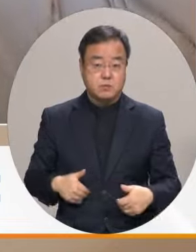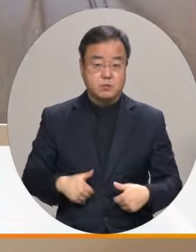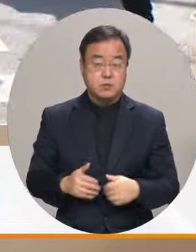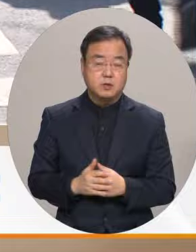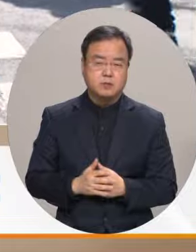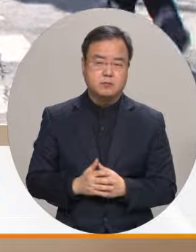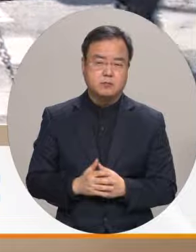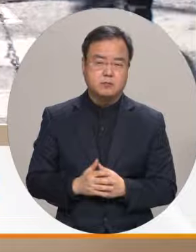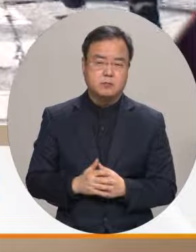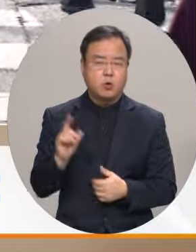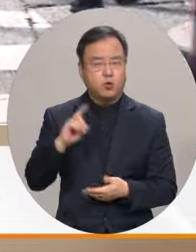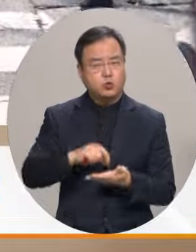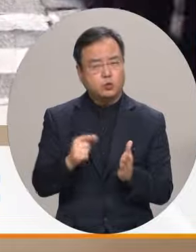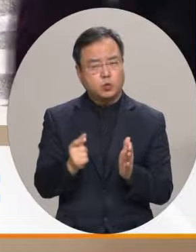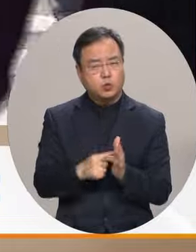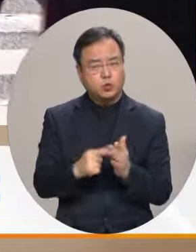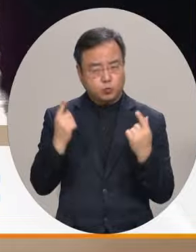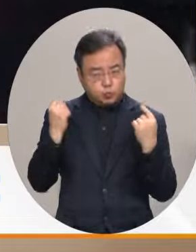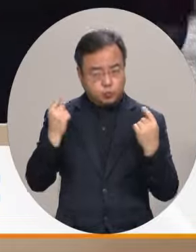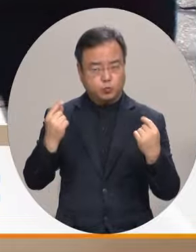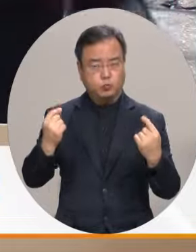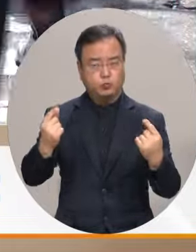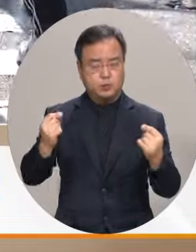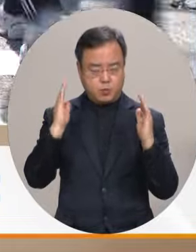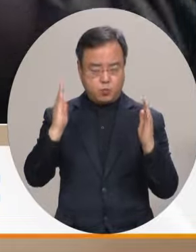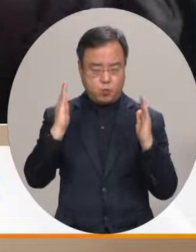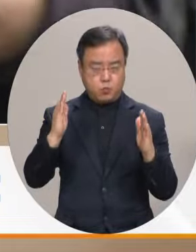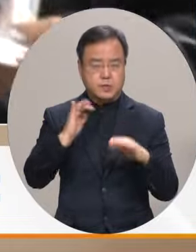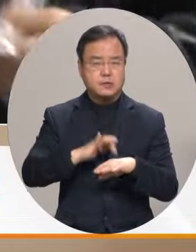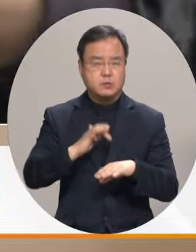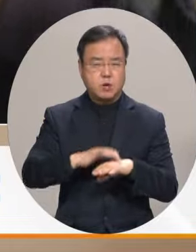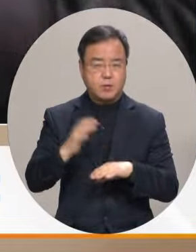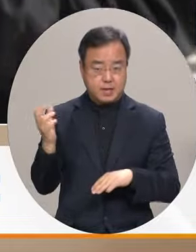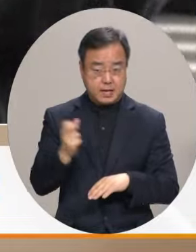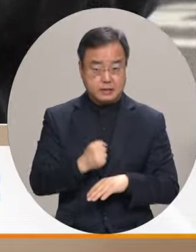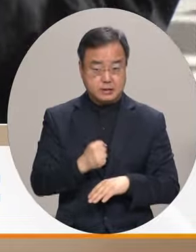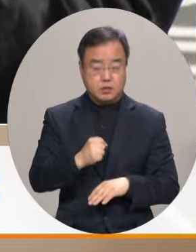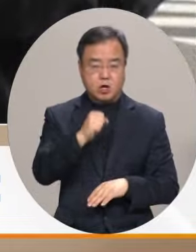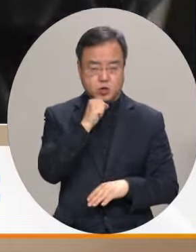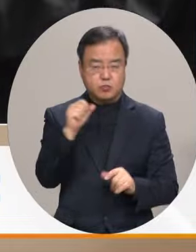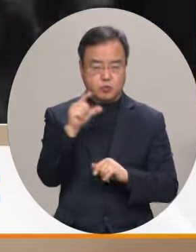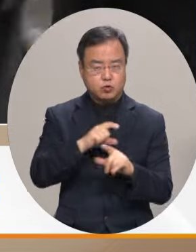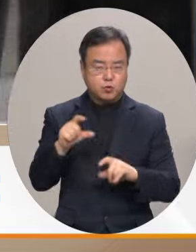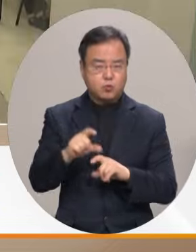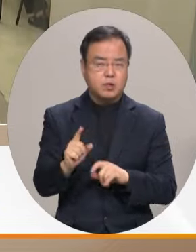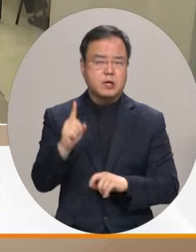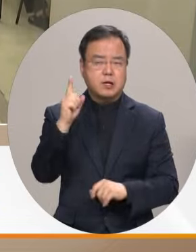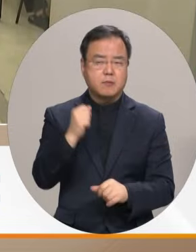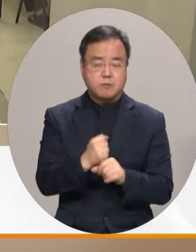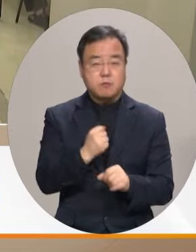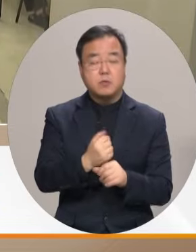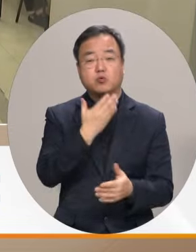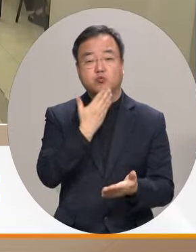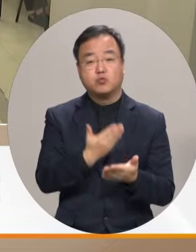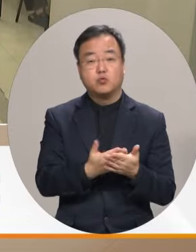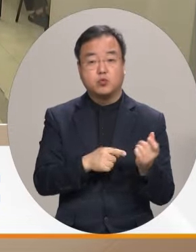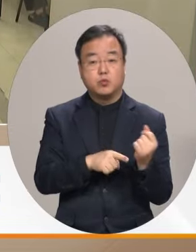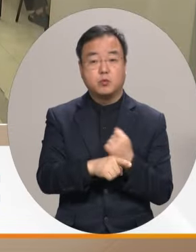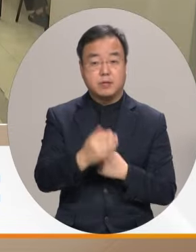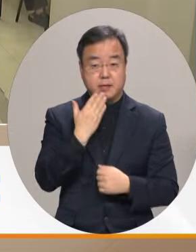지속적으로 그리고 어느 정도 일관되게 공부하느냐가 성적을 끌어올리는 가장 중요한 요인이다 말씀드릴 수 있을 것